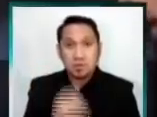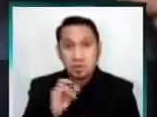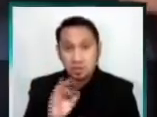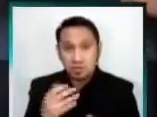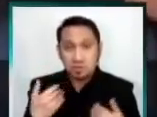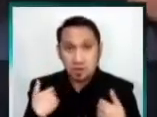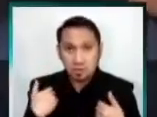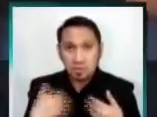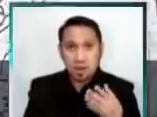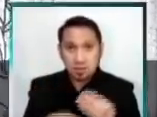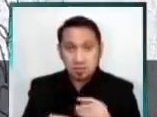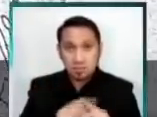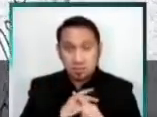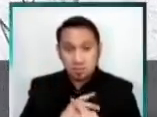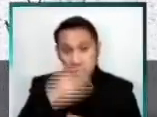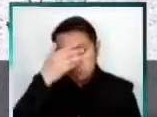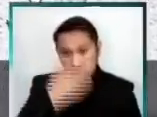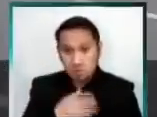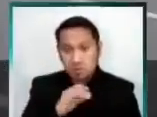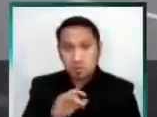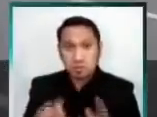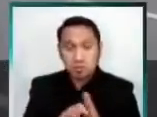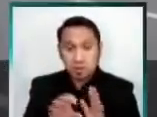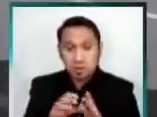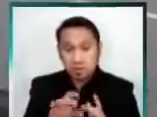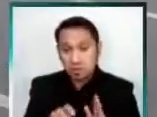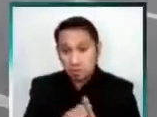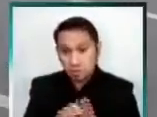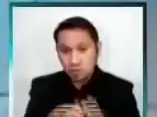na proteksyon ng face shield lalo na sa mga kulob at matataong lugar.